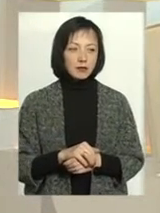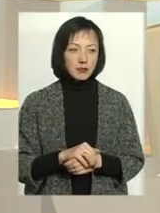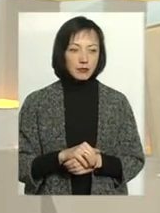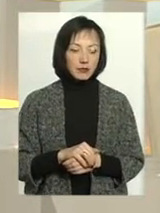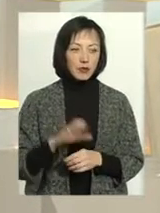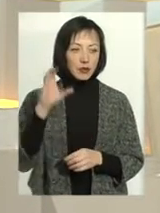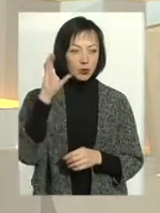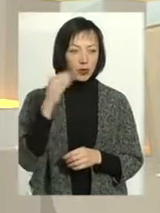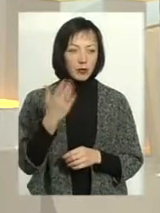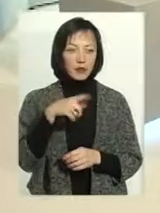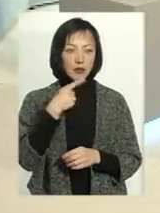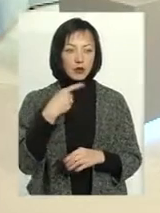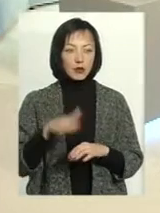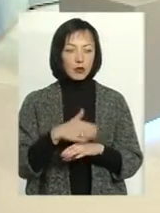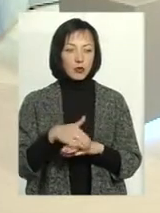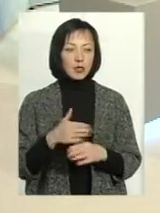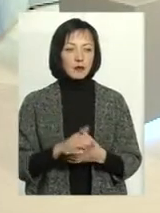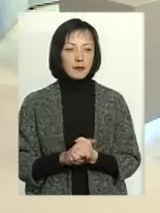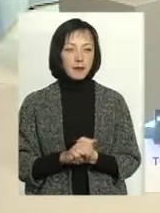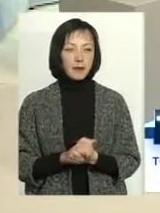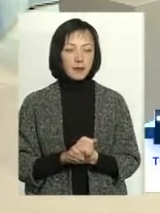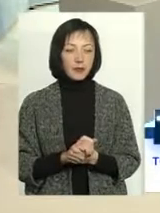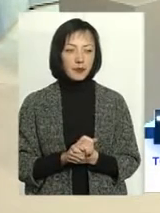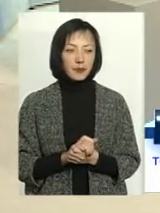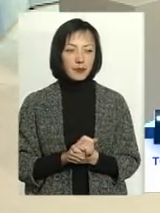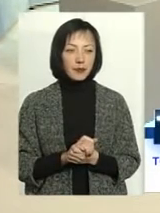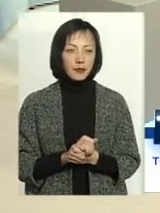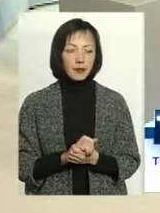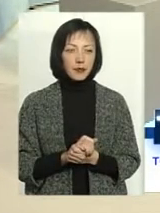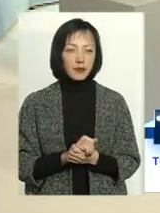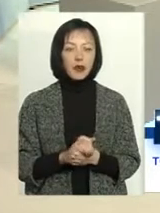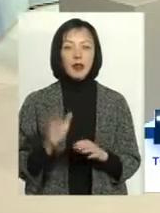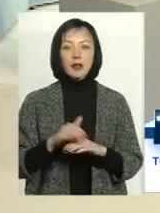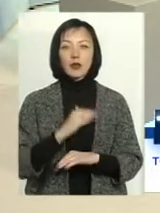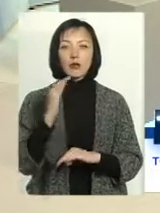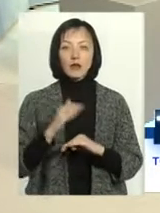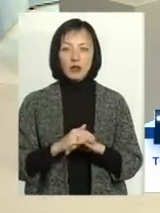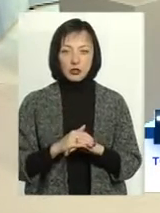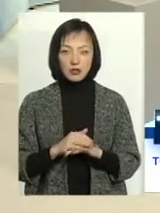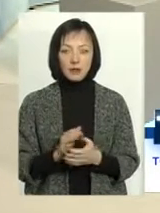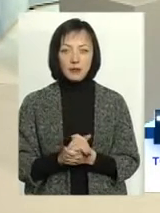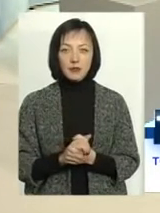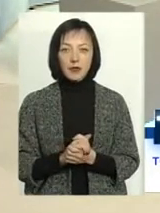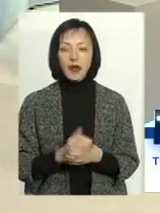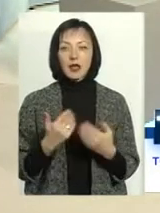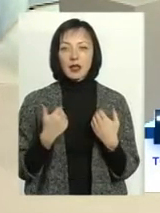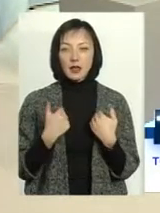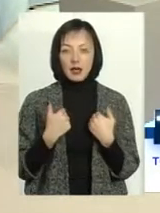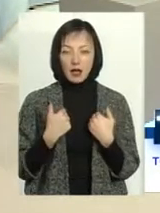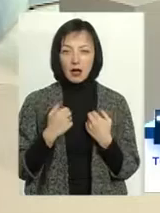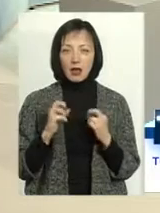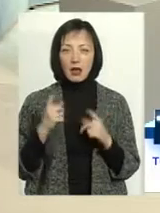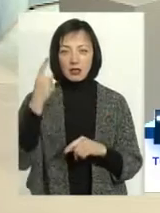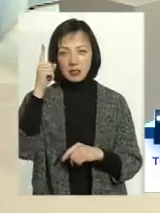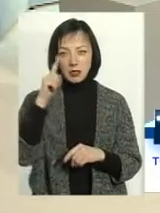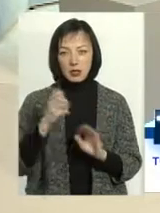Слухаємо вас. Говоріть, будь ласка. Алло, да. Добрий вечір. Доброго вечора. Я, наскільки знаю,